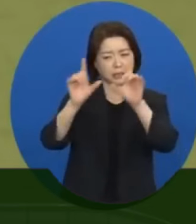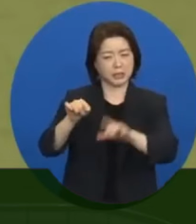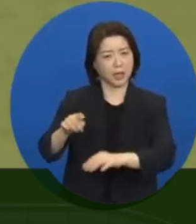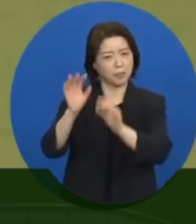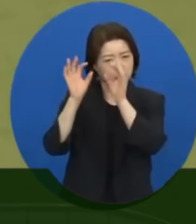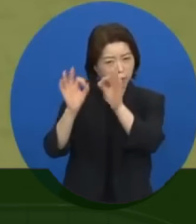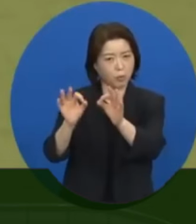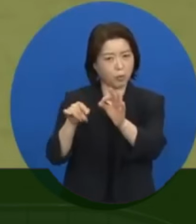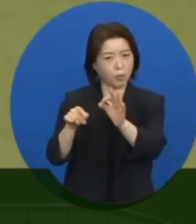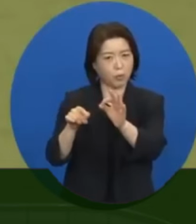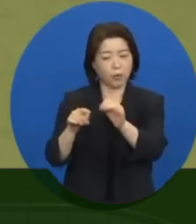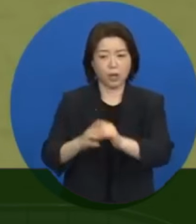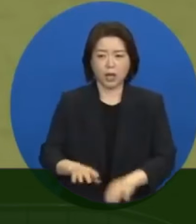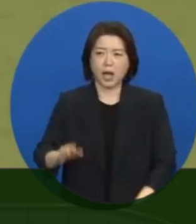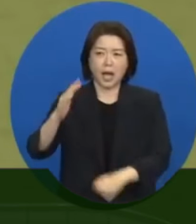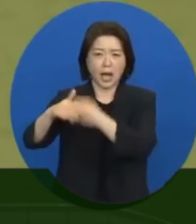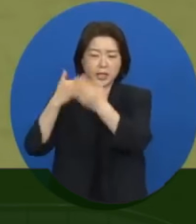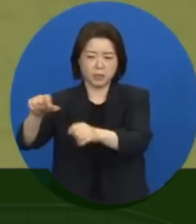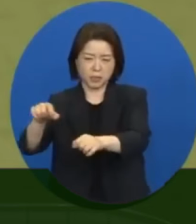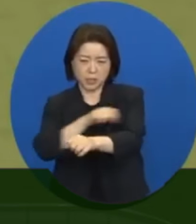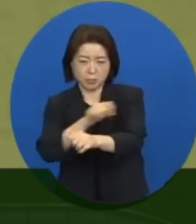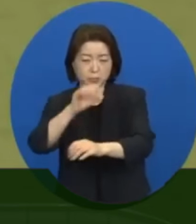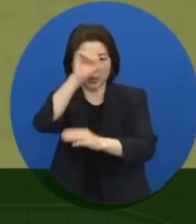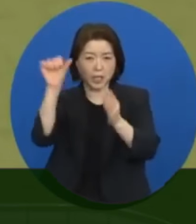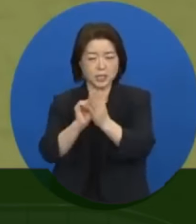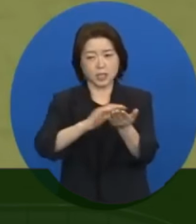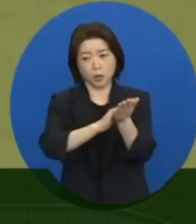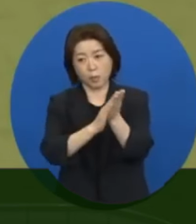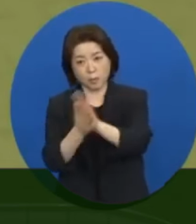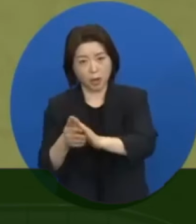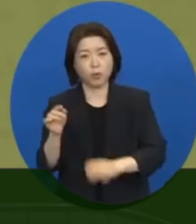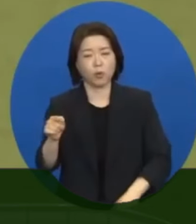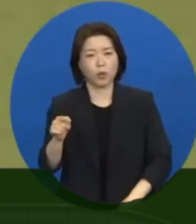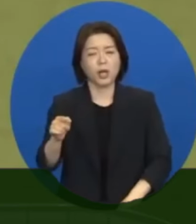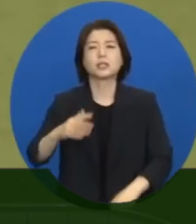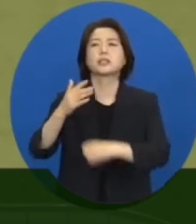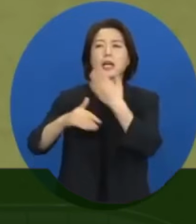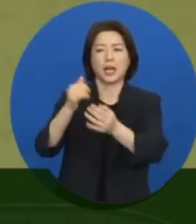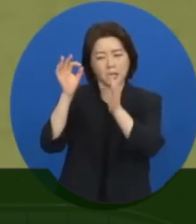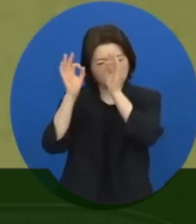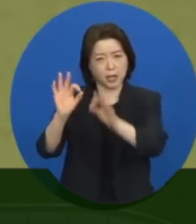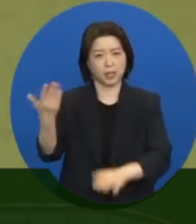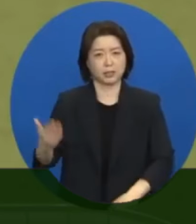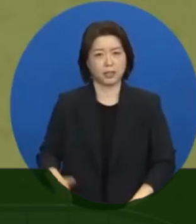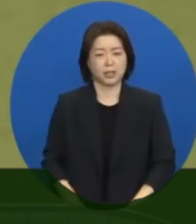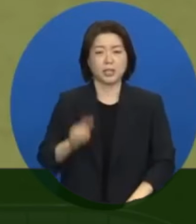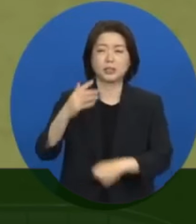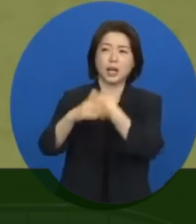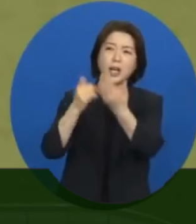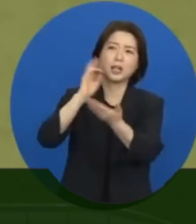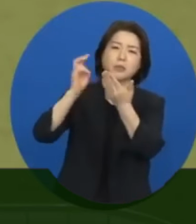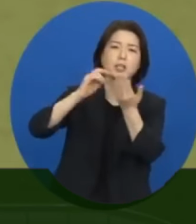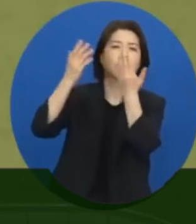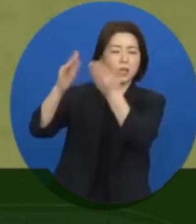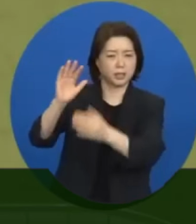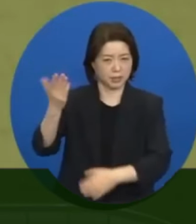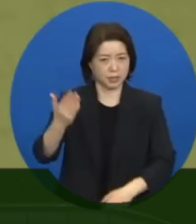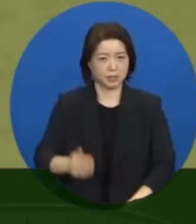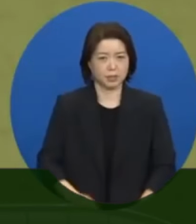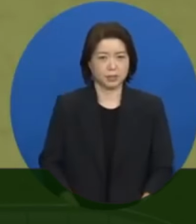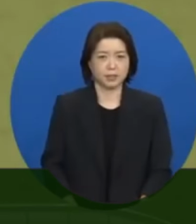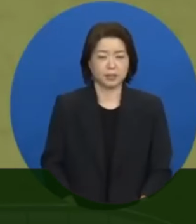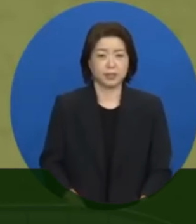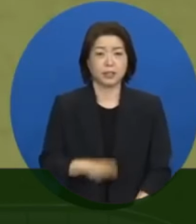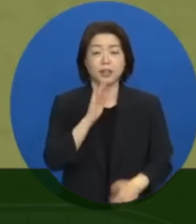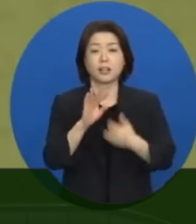통하여 범한 인생을 바꾸는지 그 하나님을 우리 보고자 하는 것이고 그 하나님을 찬양하고자 하는 것입니다